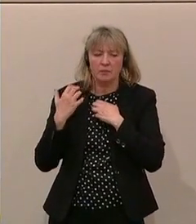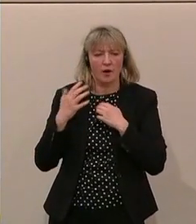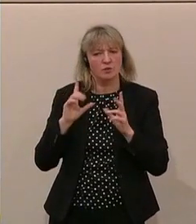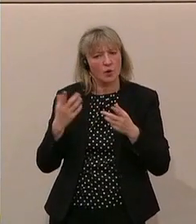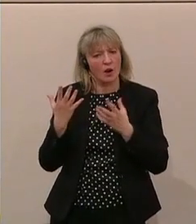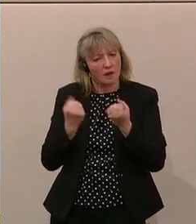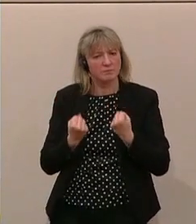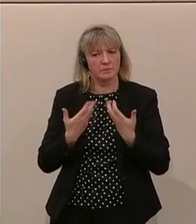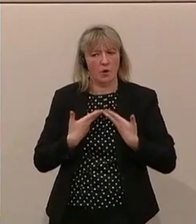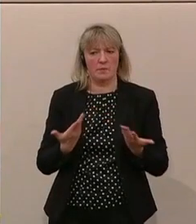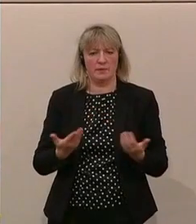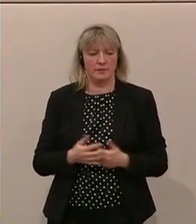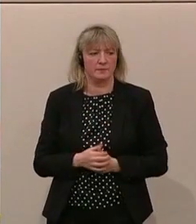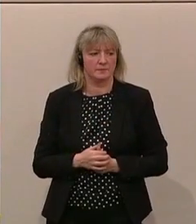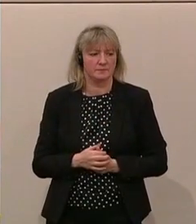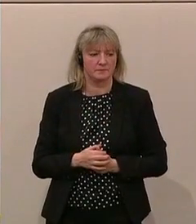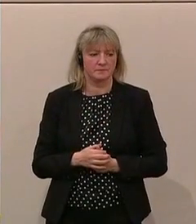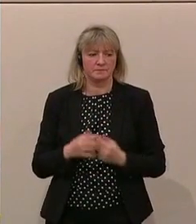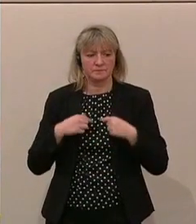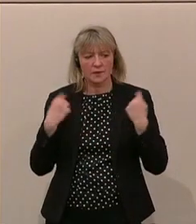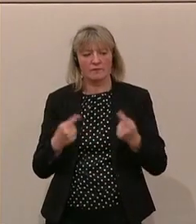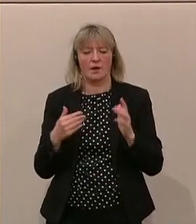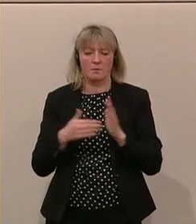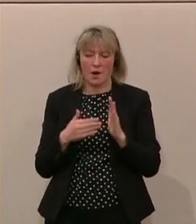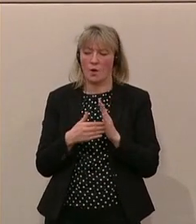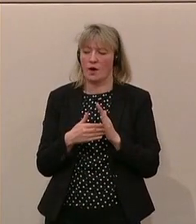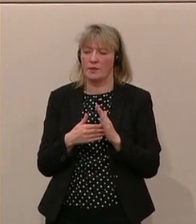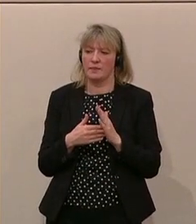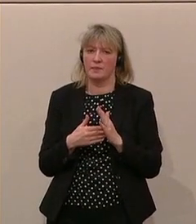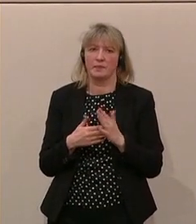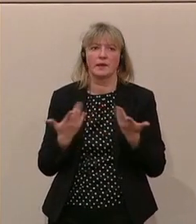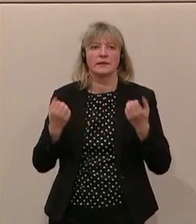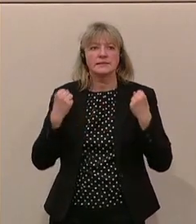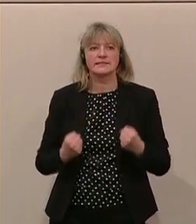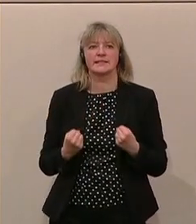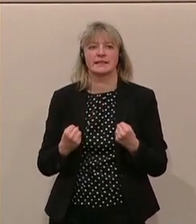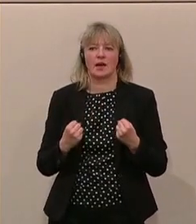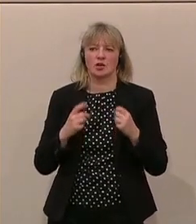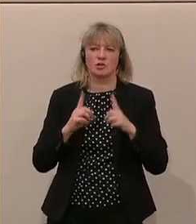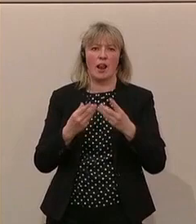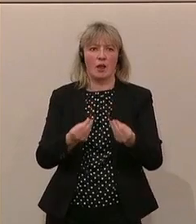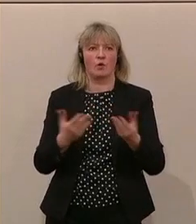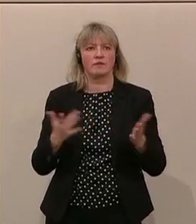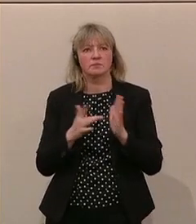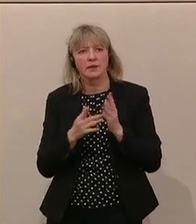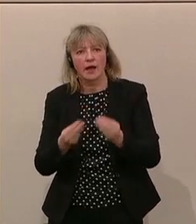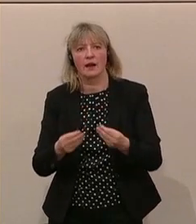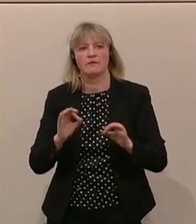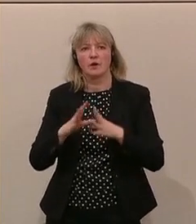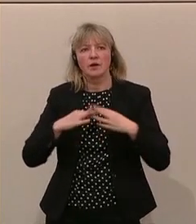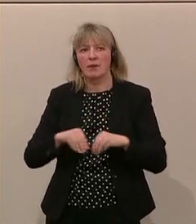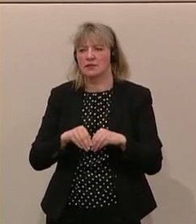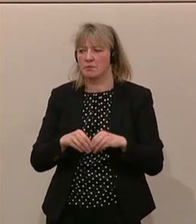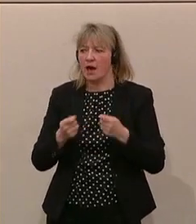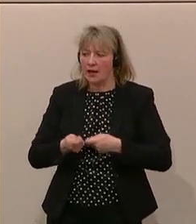Bauern zu erzielen. Wir brauchen eine Sicherstellung der Mittel der